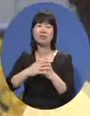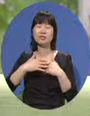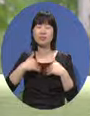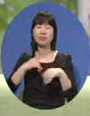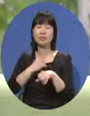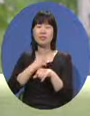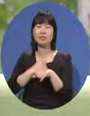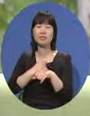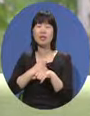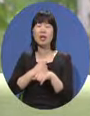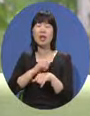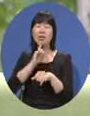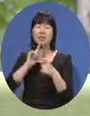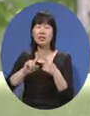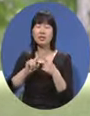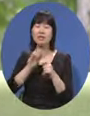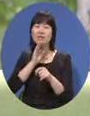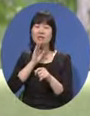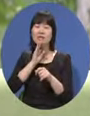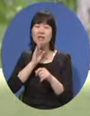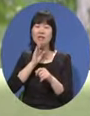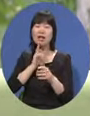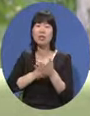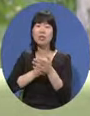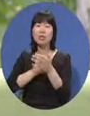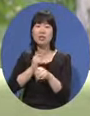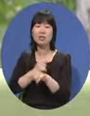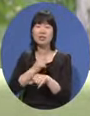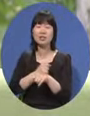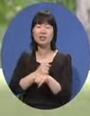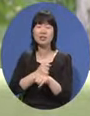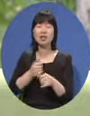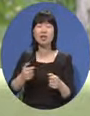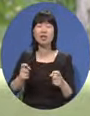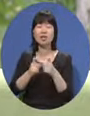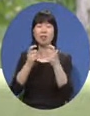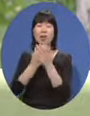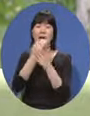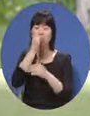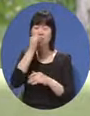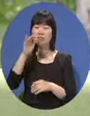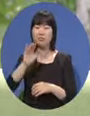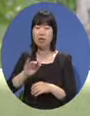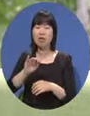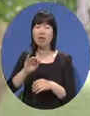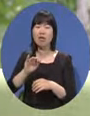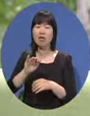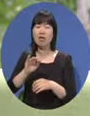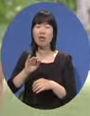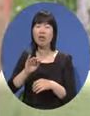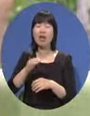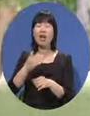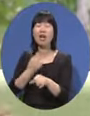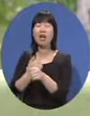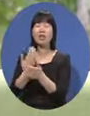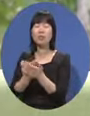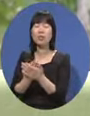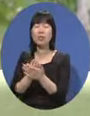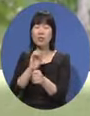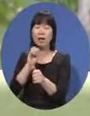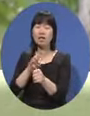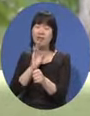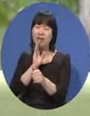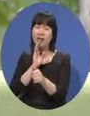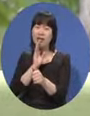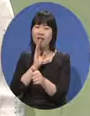그 선생님 말씀대로 진짜 계속 요구를 하는 것이 이상으로 발전할 수 있는데도 불구하고 그래도 좀 해 줘 이렇게 하고 얘기 하는게